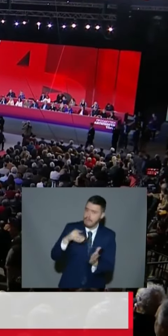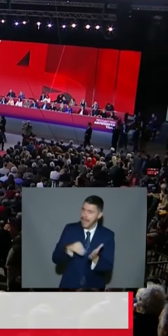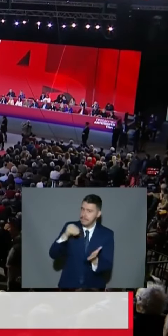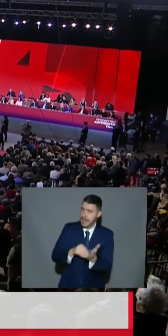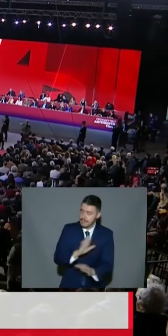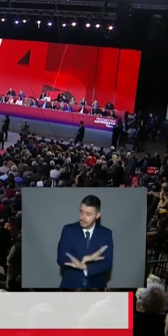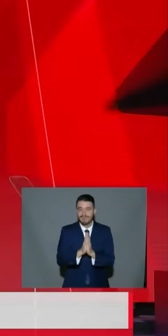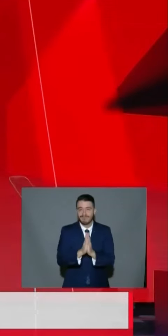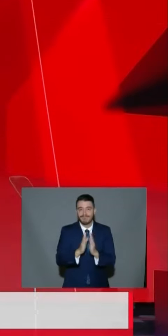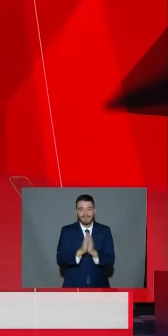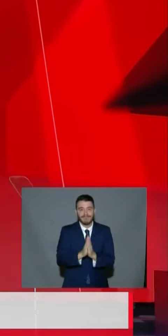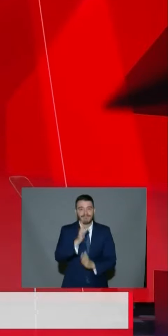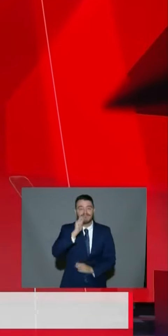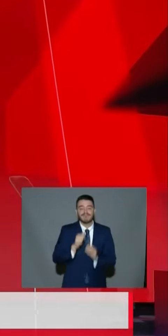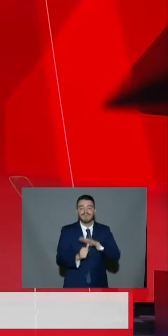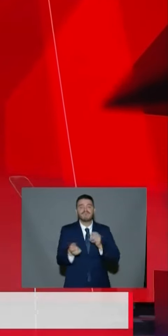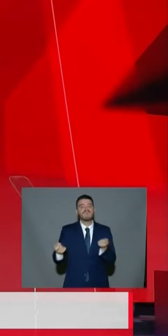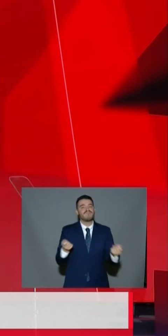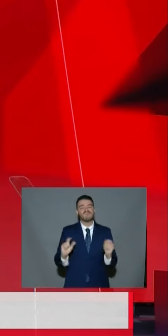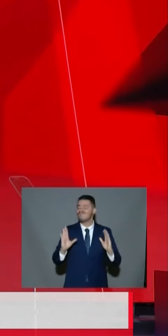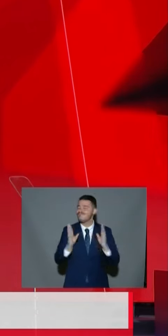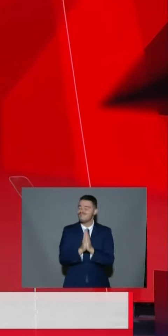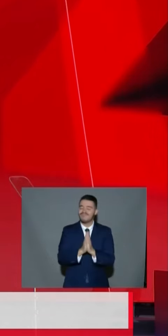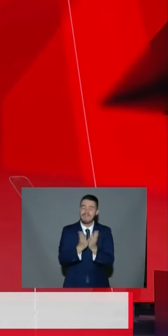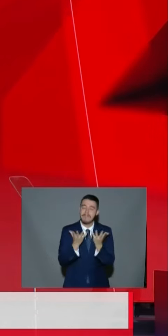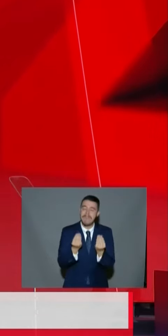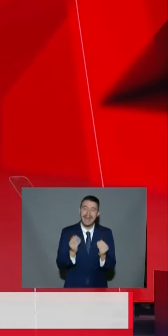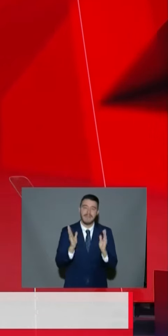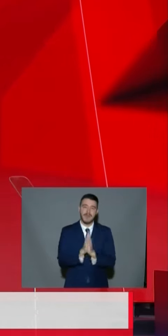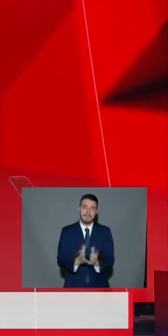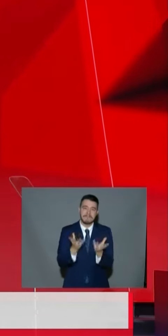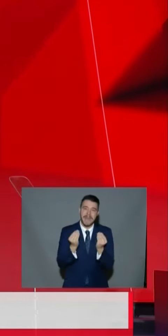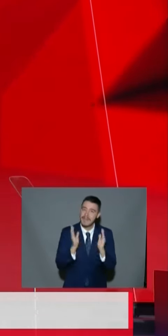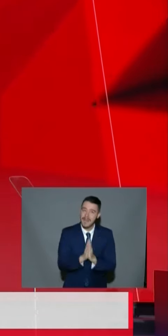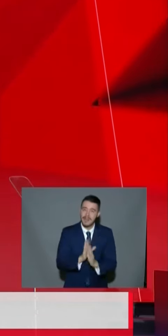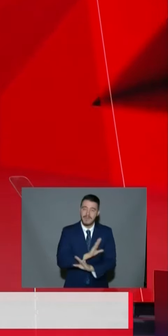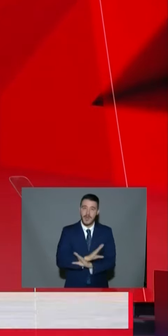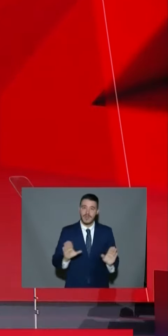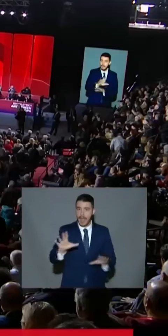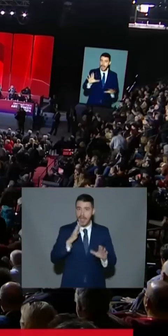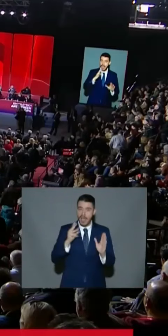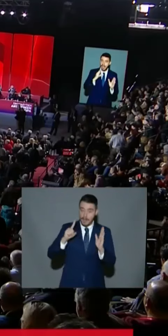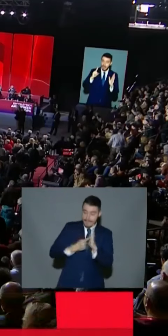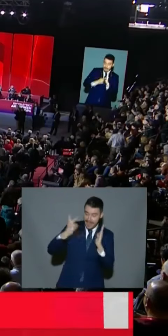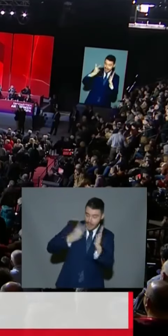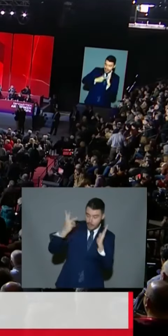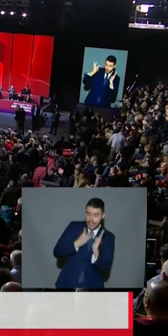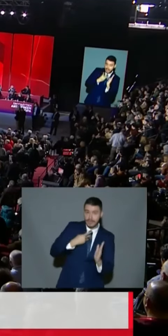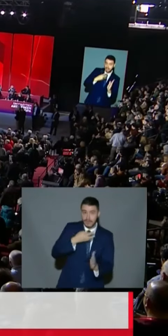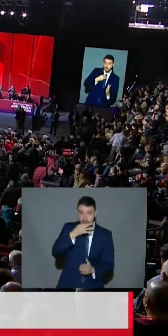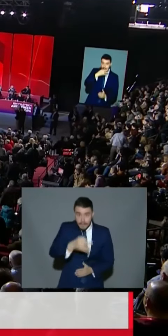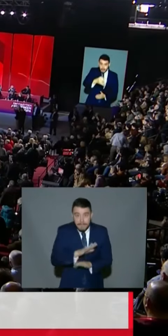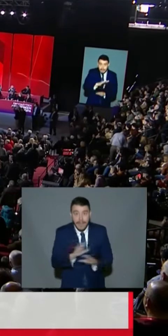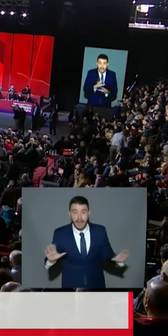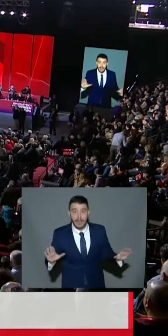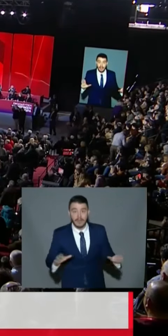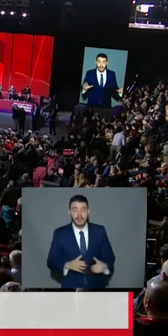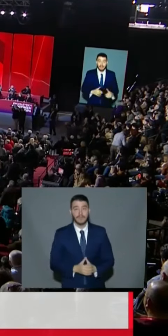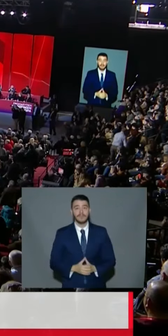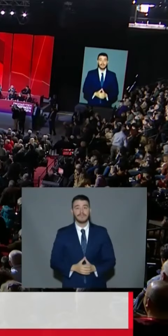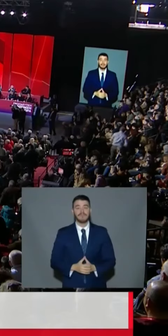χώρο επικρατούσε πανδαιμόνιο, ενώ υπήρξε μπράντε φέρ μεταξύ Στέφανου Κασελάκη και Όλγας Γεροβασίλη από το βήμα του συνεδρίου. Αν θέλετε να είναι αυτός ο